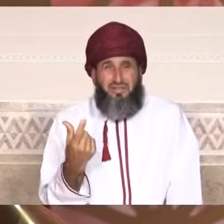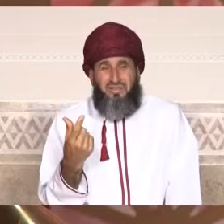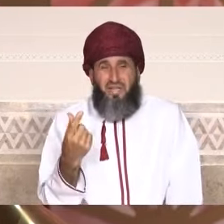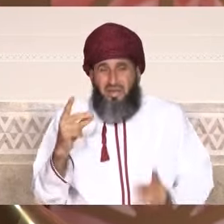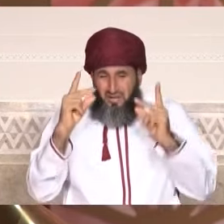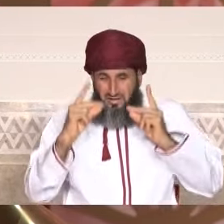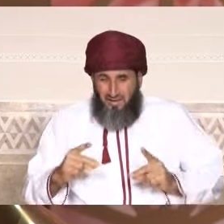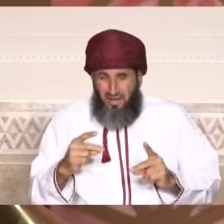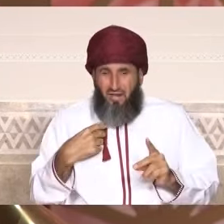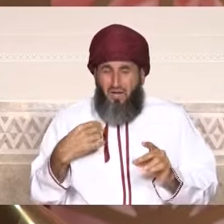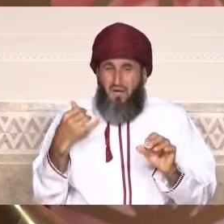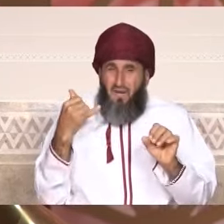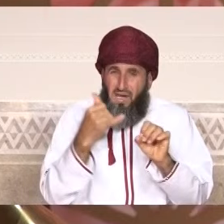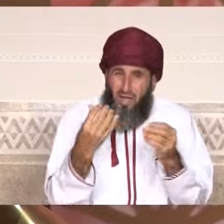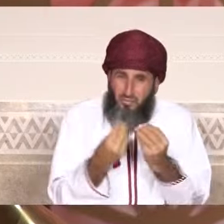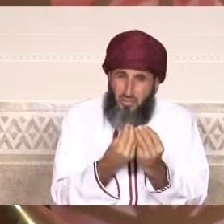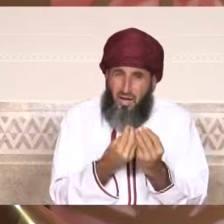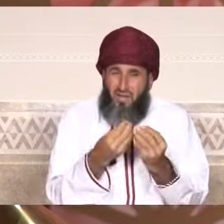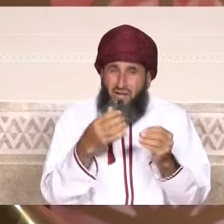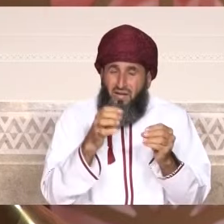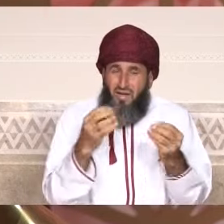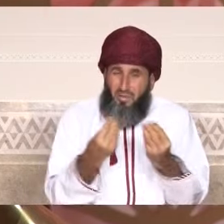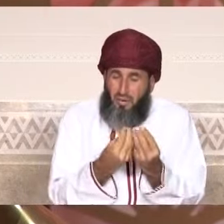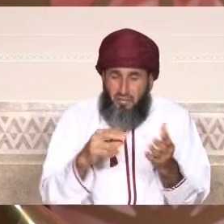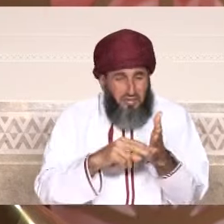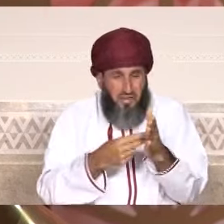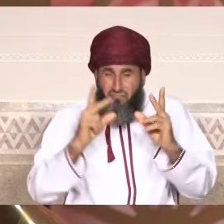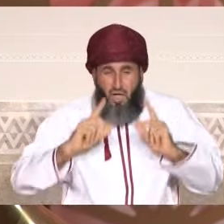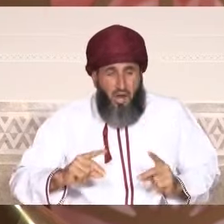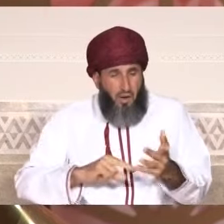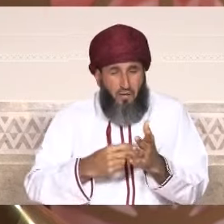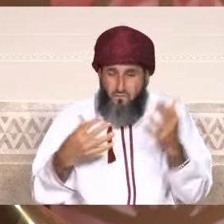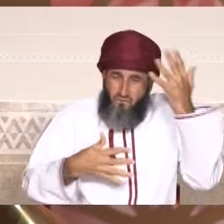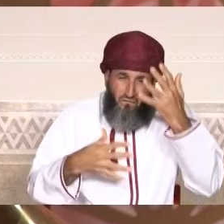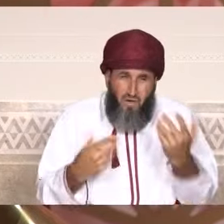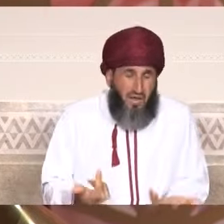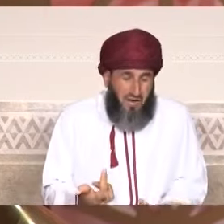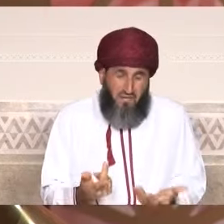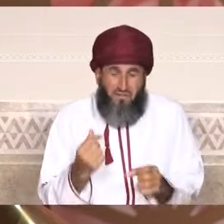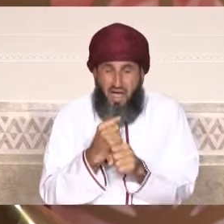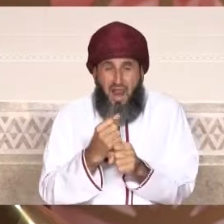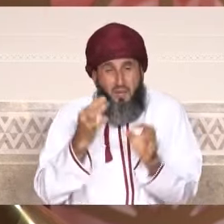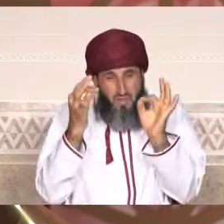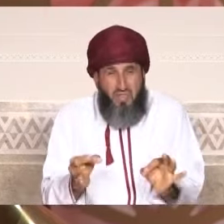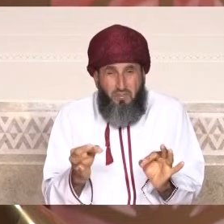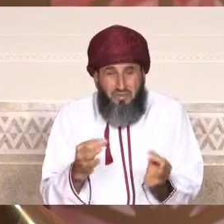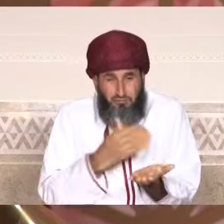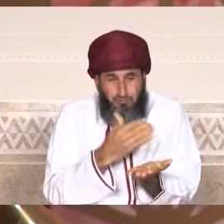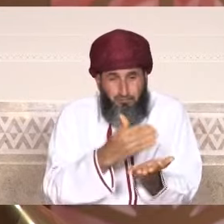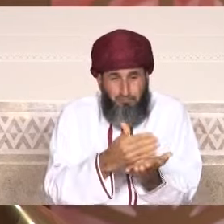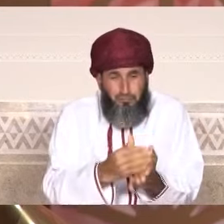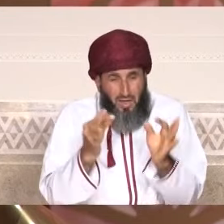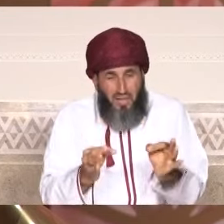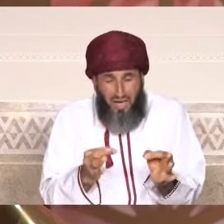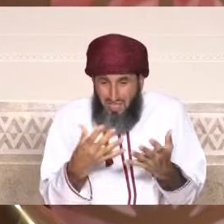الطهارة والجماع وغير ذلك. فالمسألة في جانبها العملي التطبيقي ليست مسألة